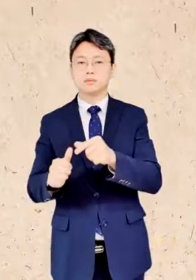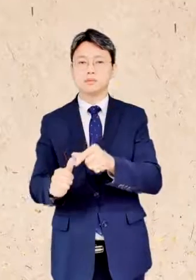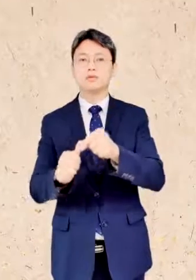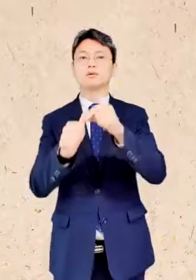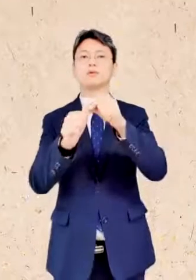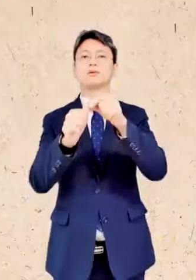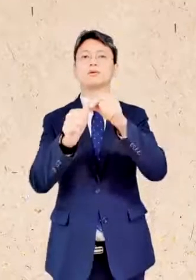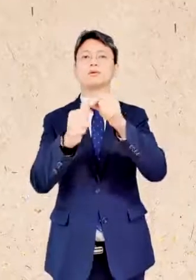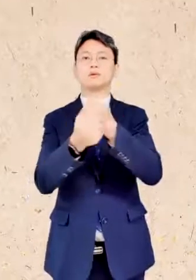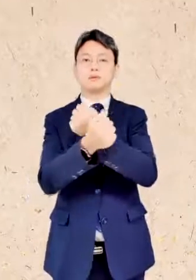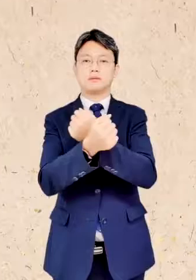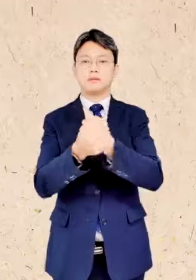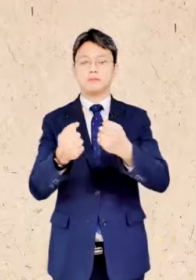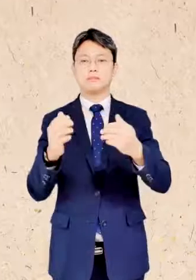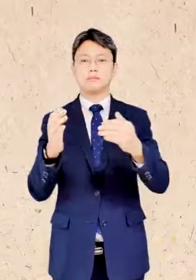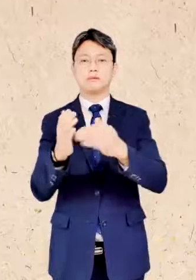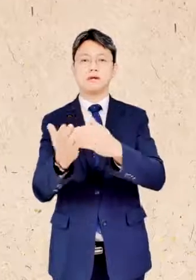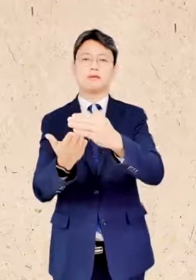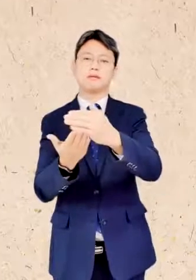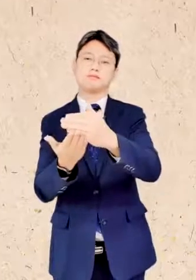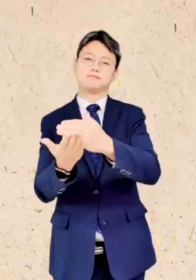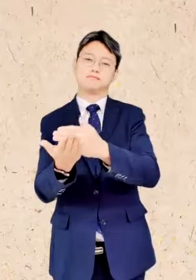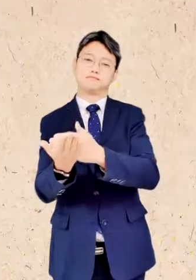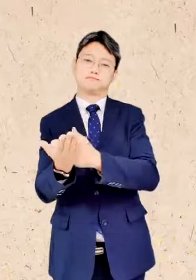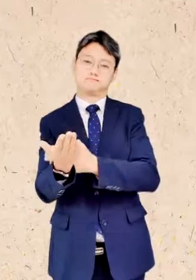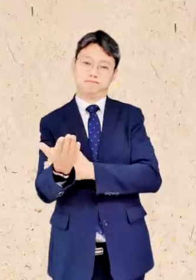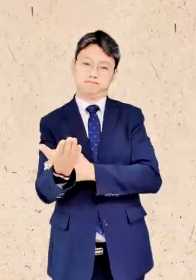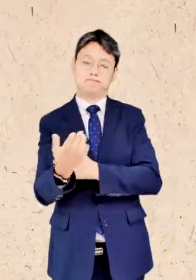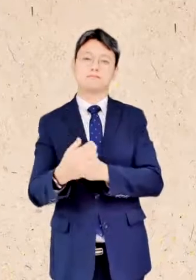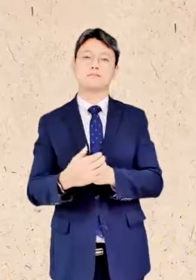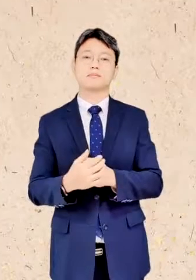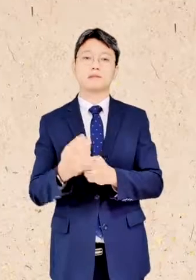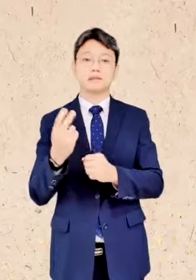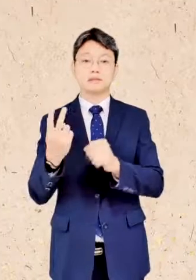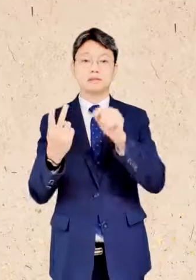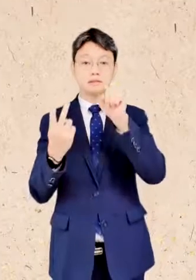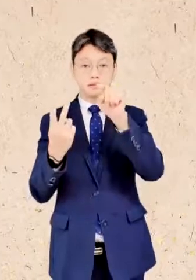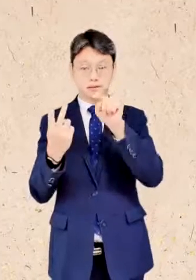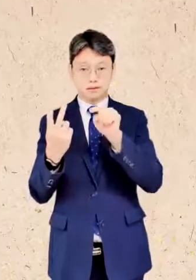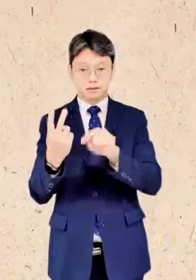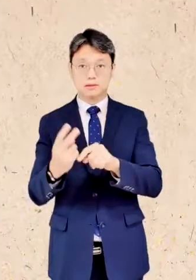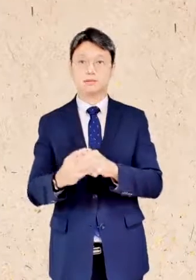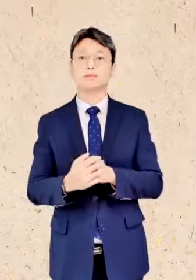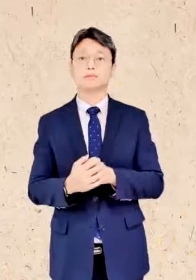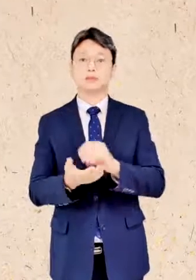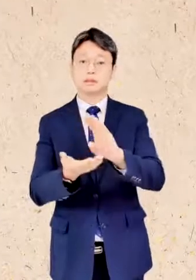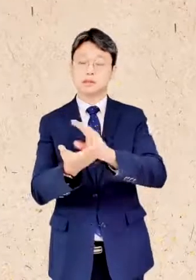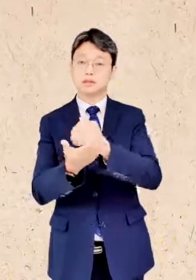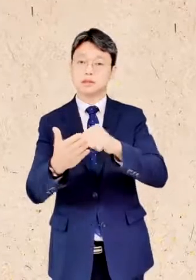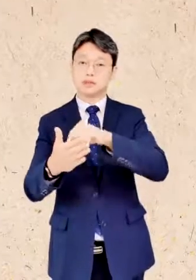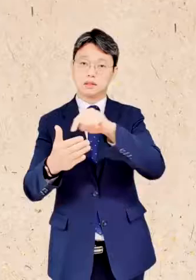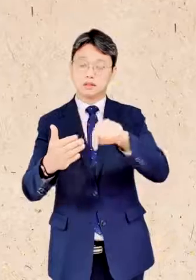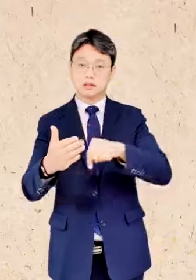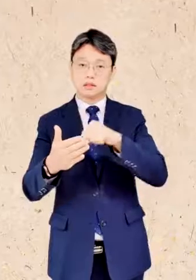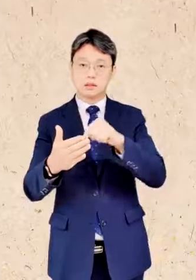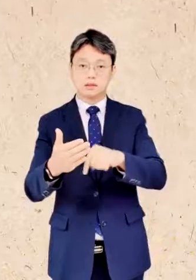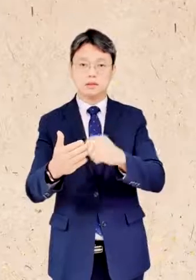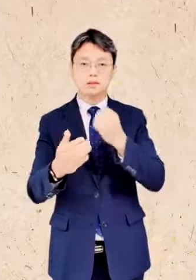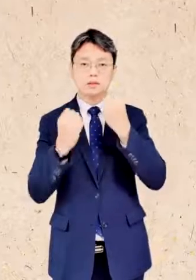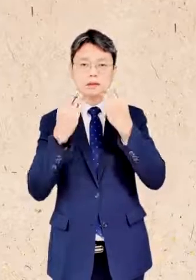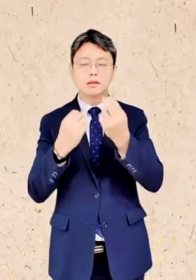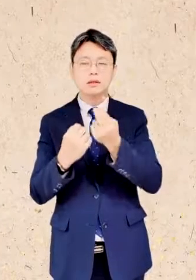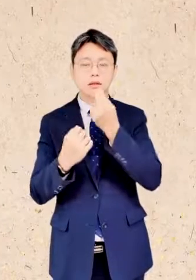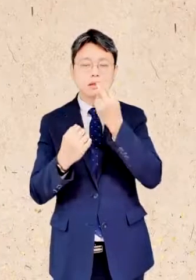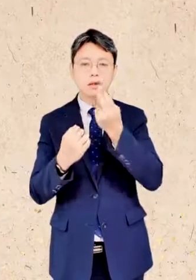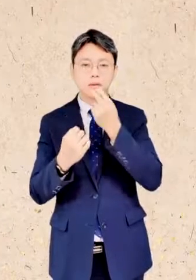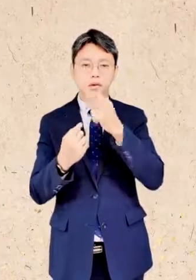예정되었고 구속되었다는 구원의 메시지를 여러 가지의 표현으로 담아내고 있습니다. 2장에서는 그리스도 안에서 누리는